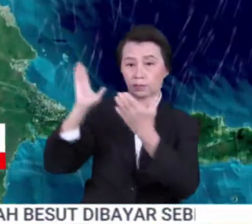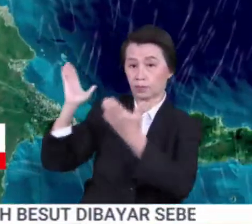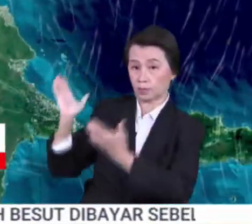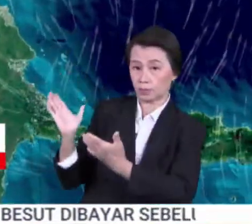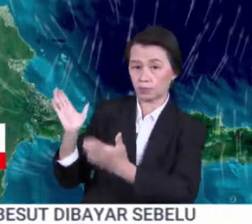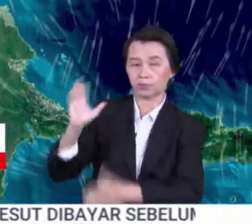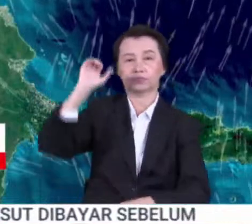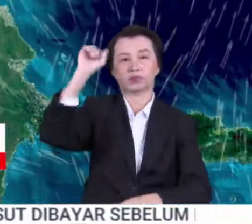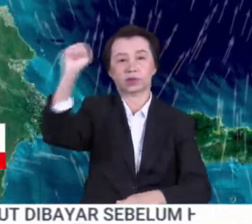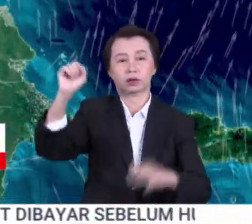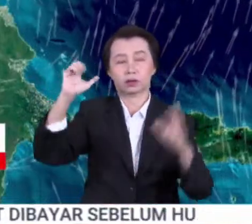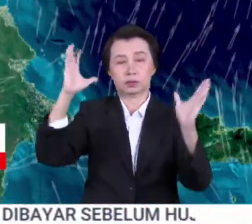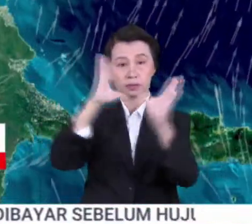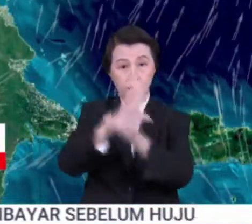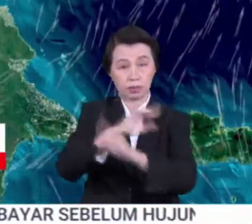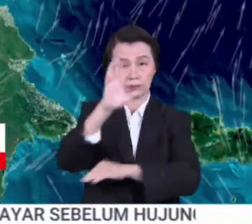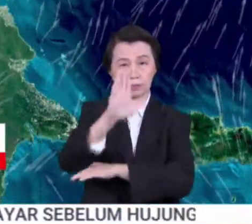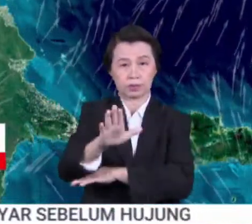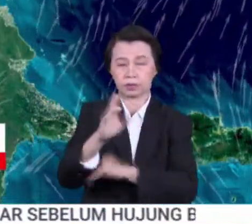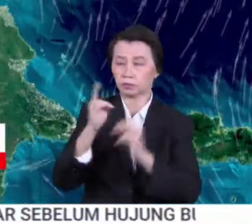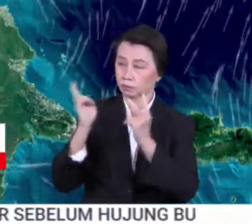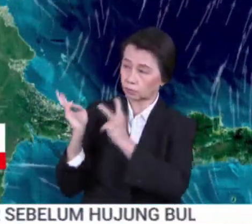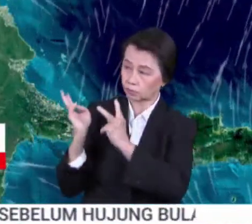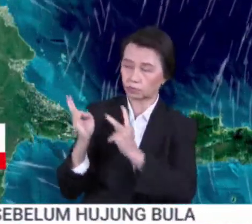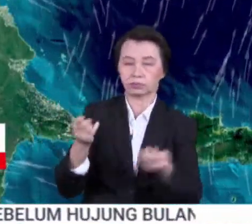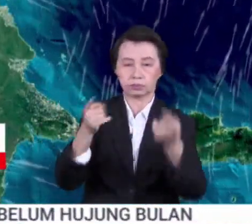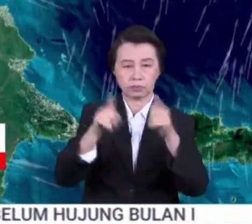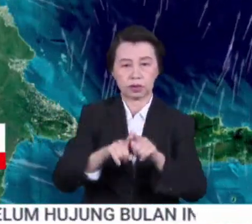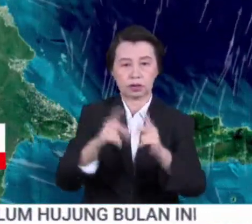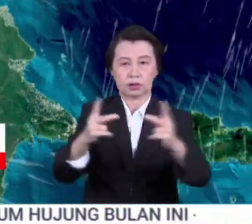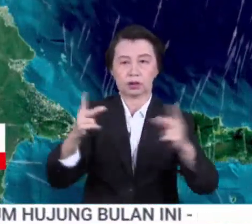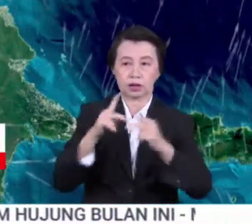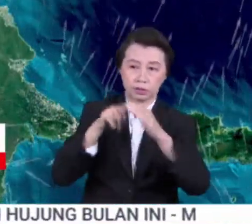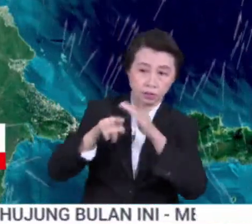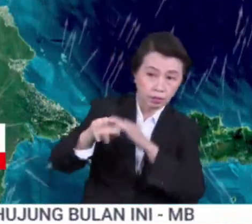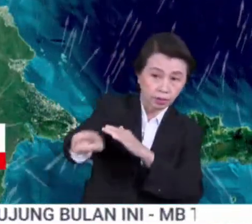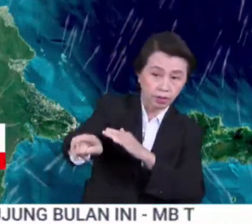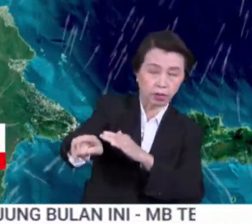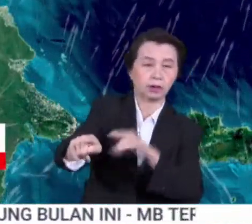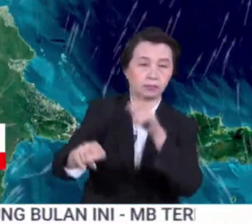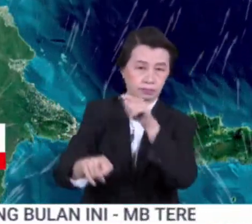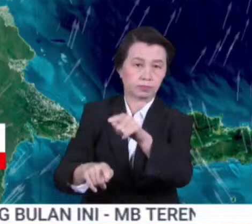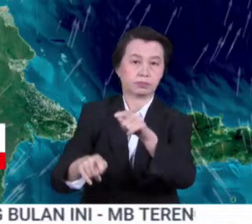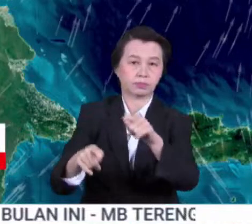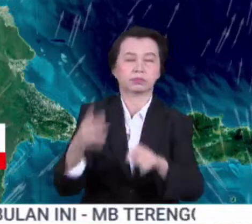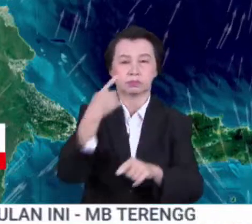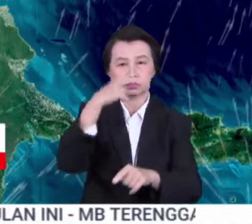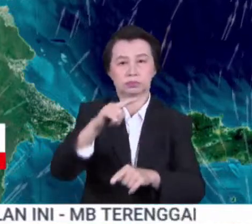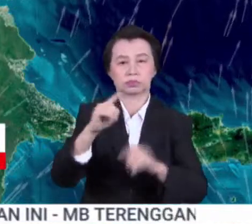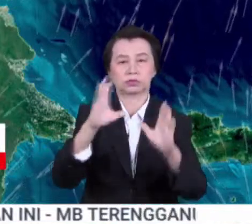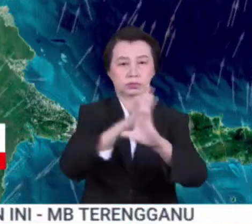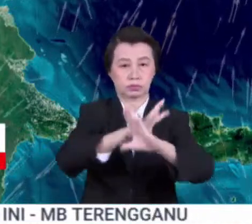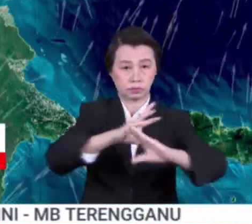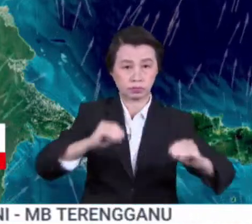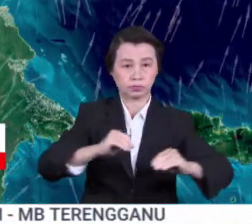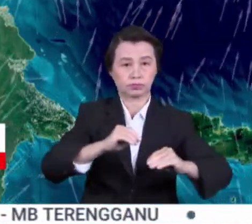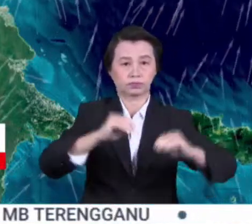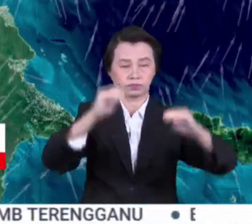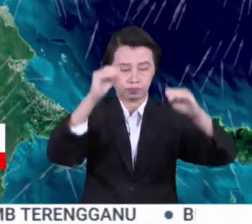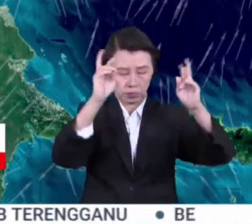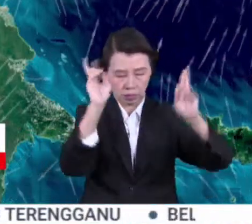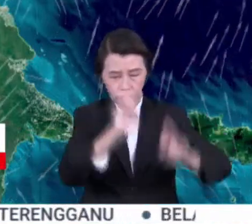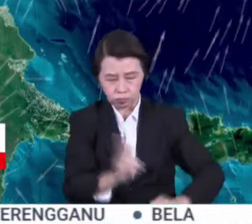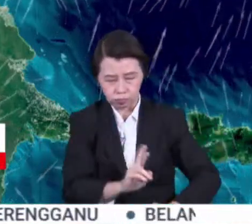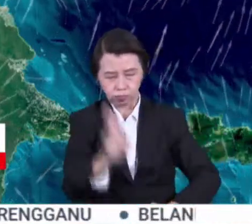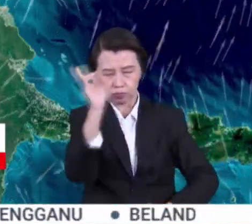negeri Sabah juga ribut petir pada petang ini dilihat hanya berlaku di sekitar kawasan pedalaman negeri Kenaan. Namun begitu untuk negeri Sarawak, ribut petir dilihat berlaku di